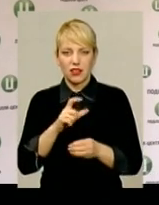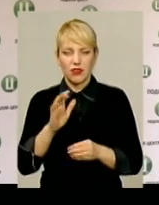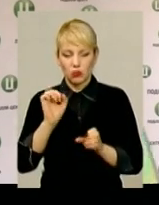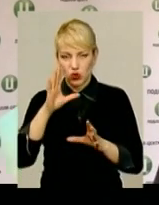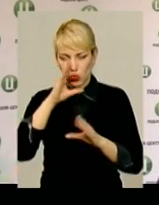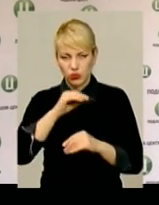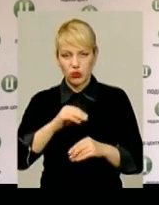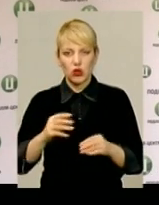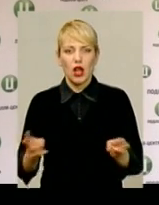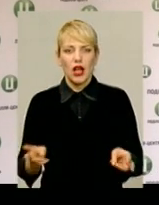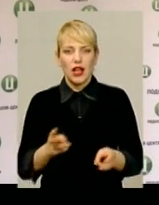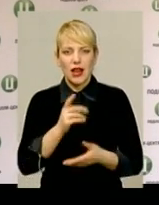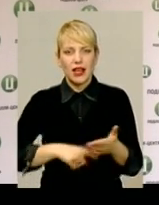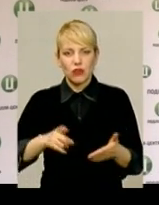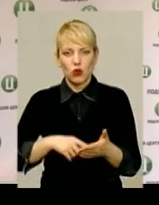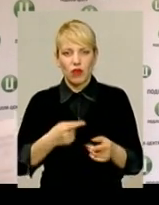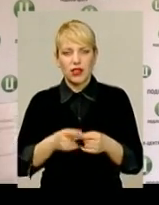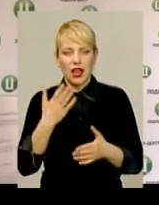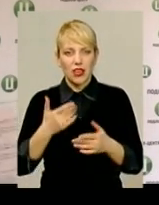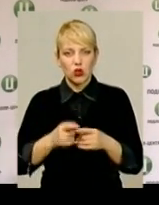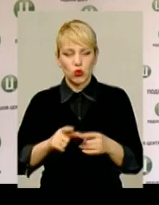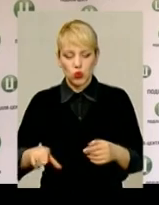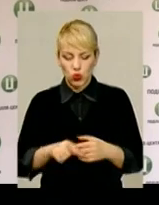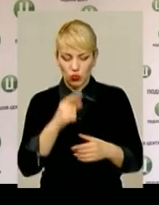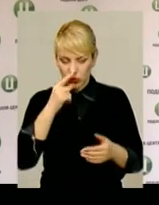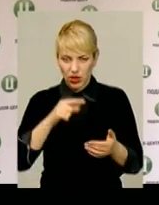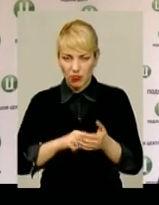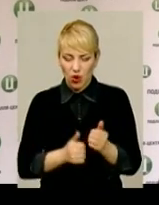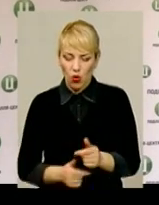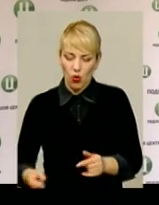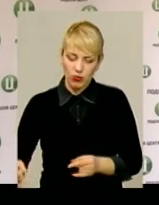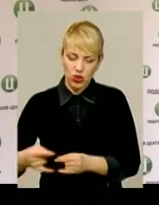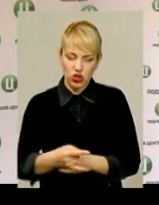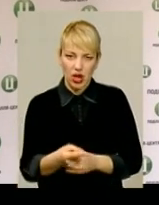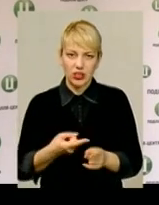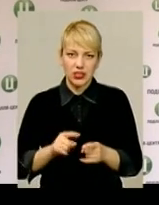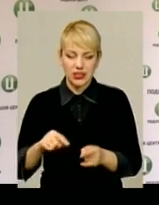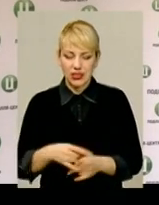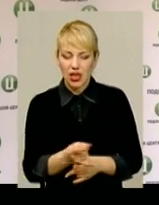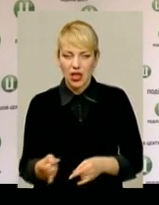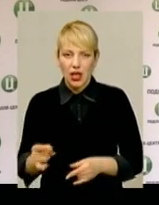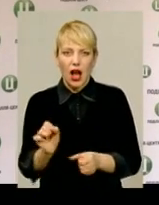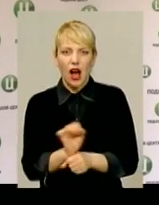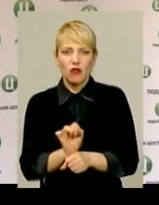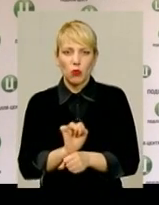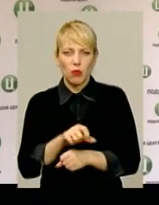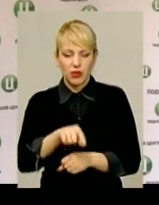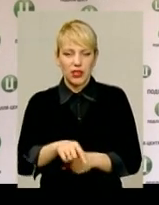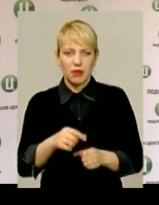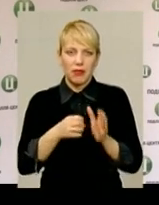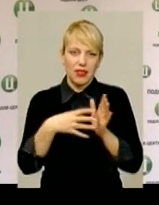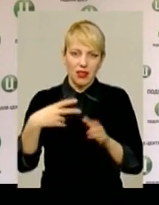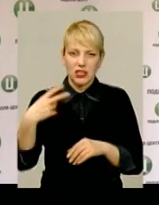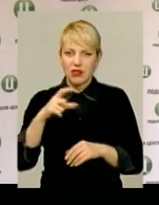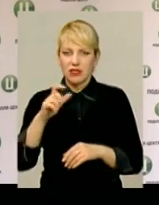Якщо на ту саму дорогу потратити, саме об'їжджаючи ці автомобілі і в дворах більше 15-20 хвилин, то можна